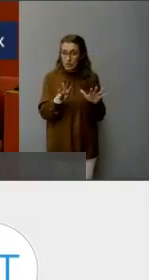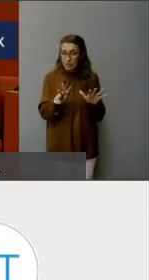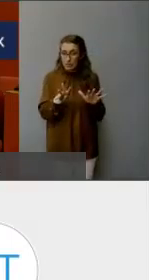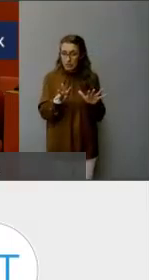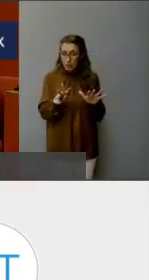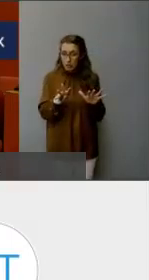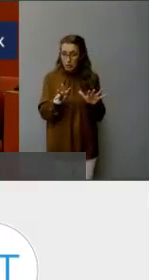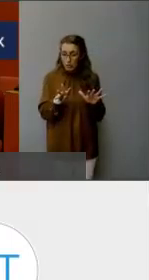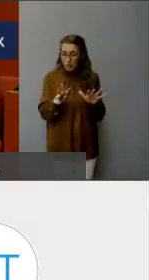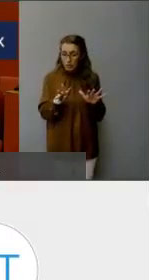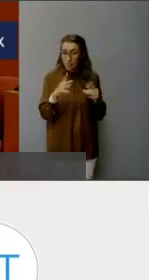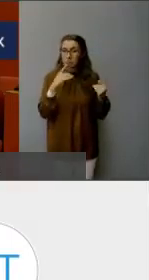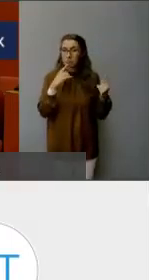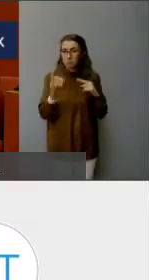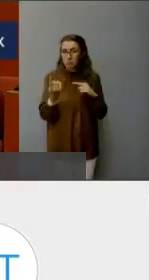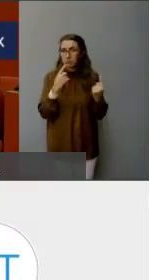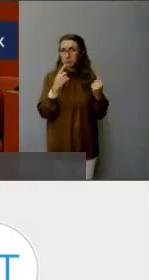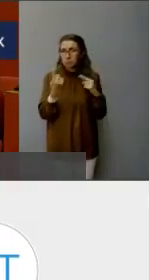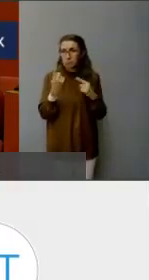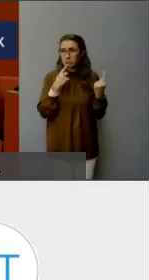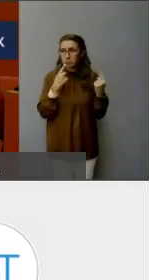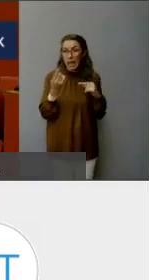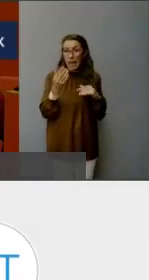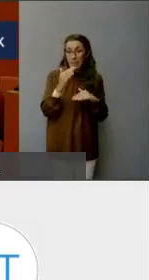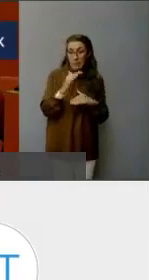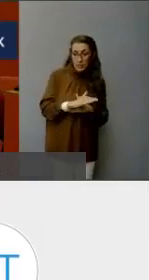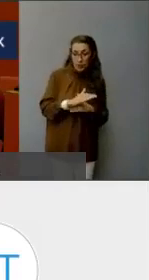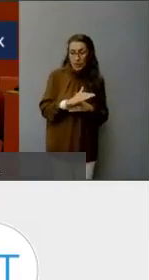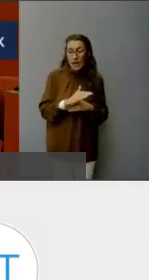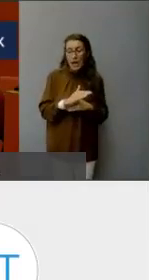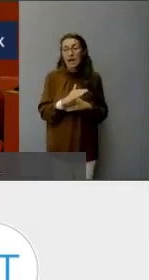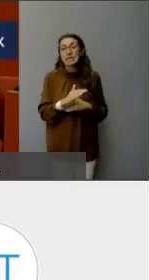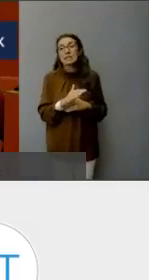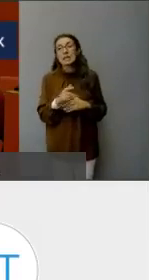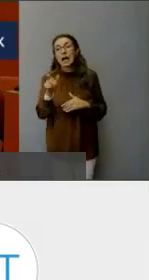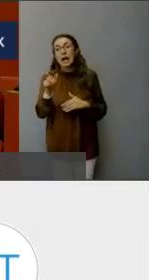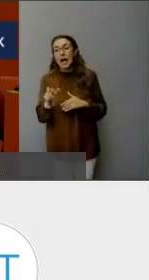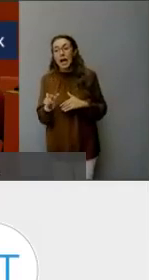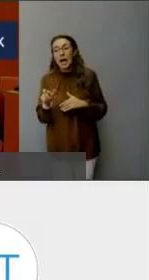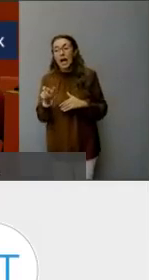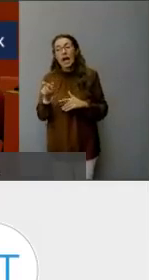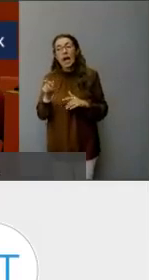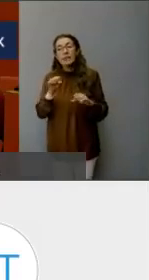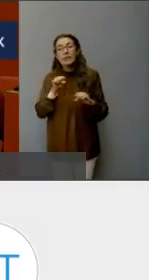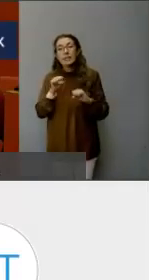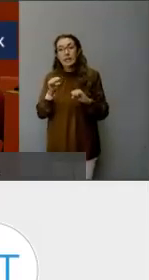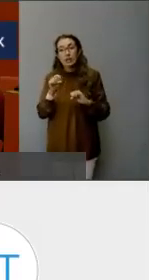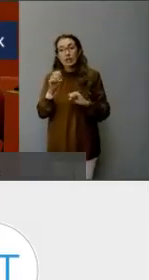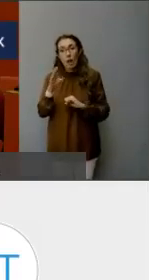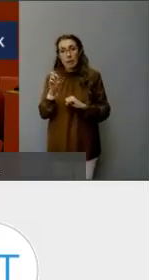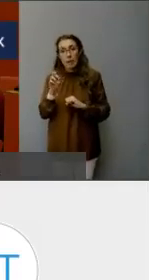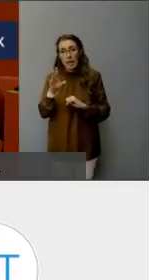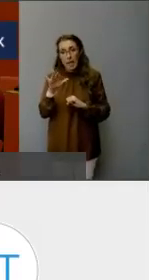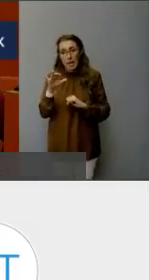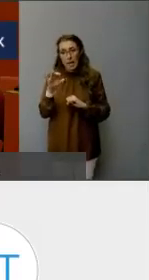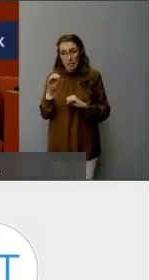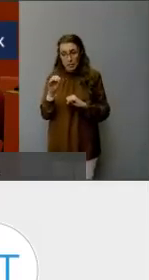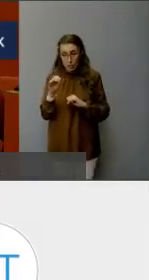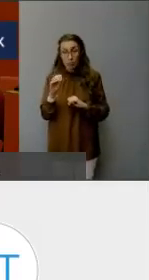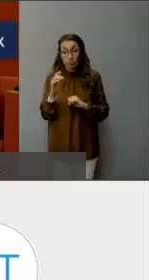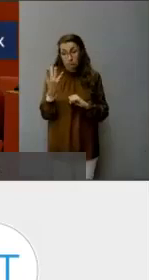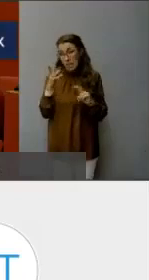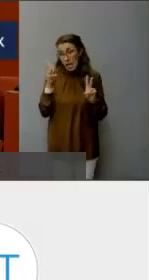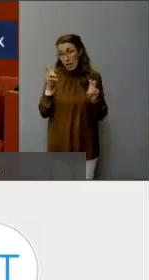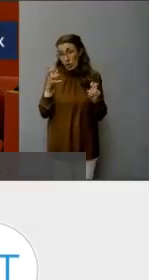si di battuta su tra la minoranza e il direttore del direttore berio e il tema appunto quello che è stato